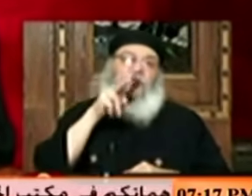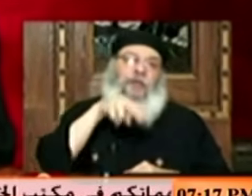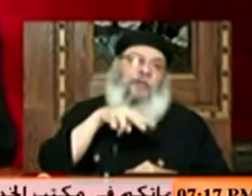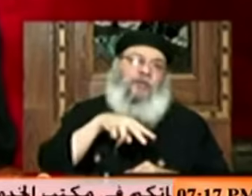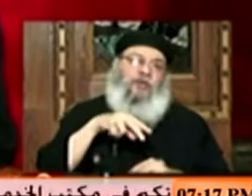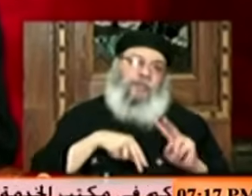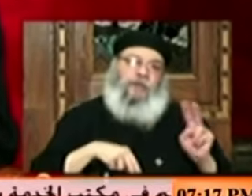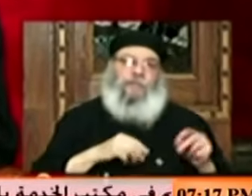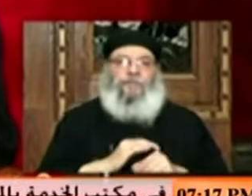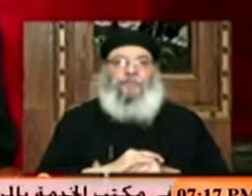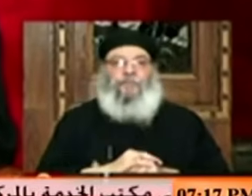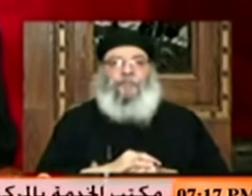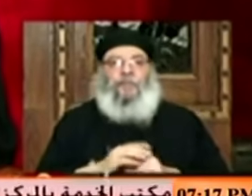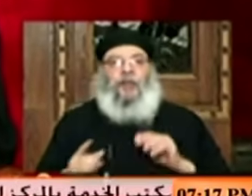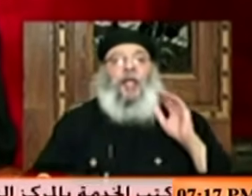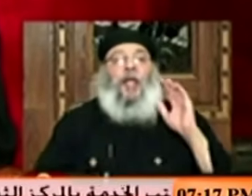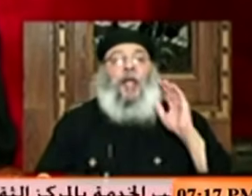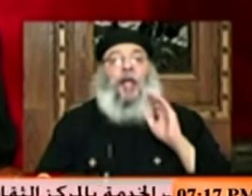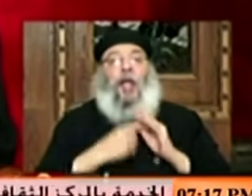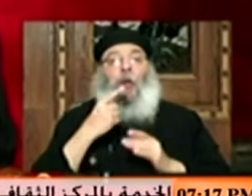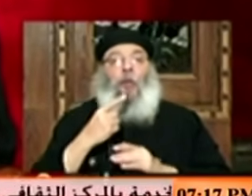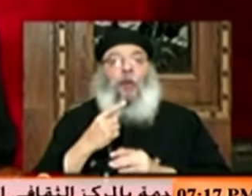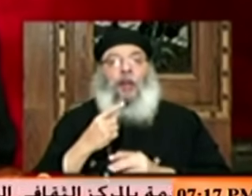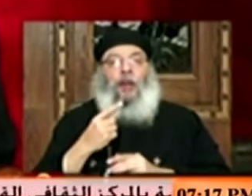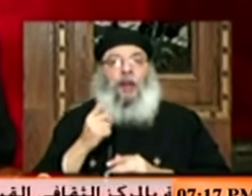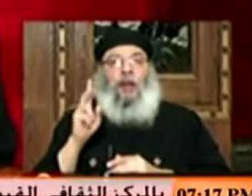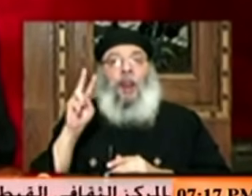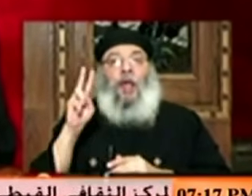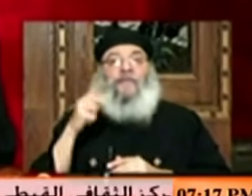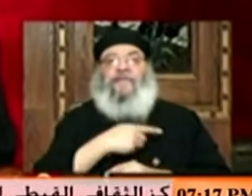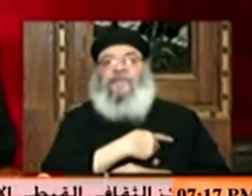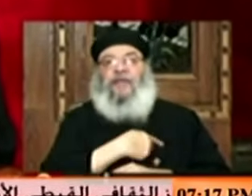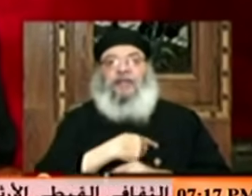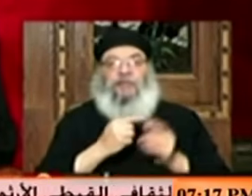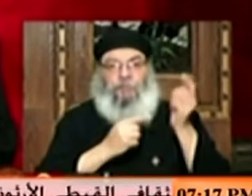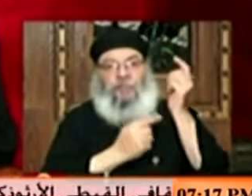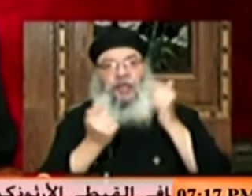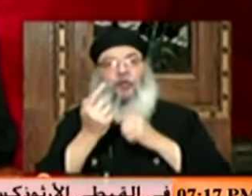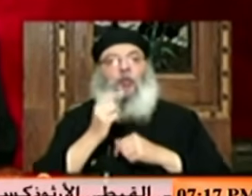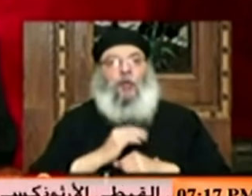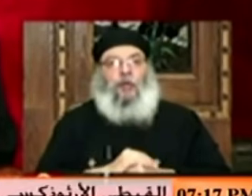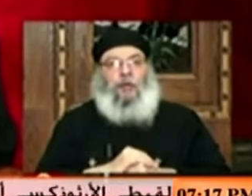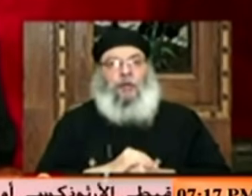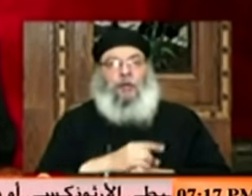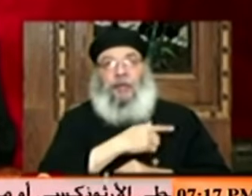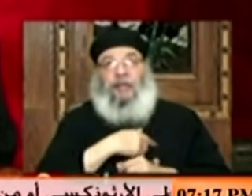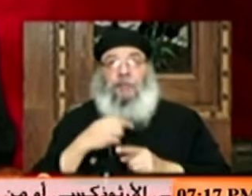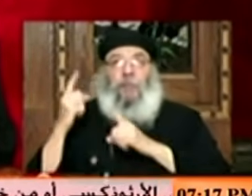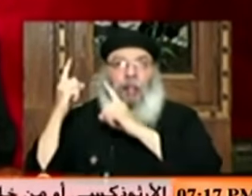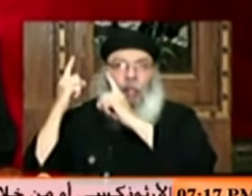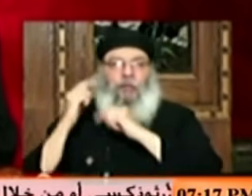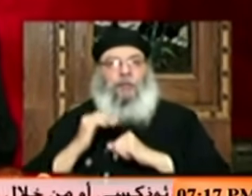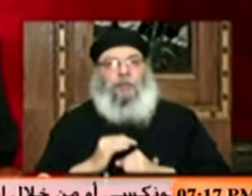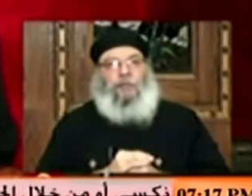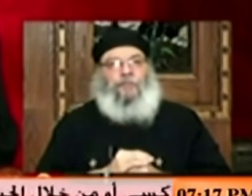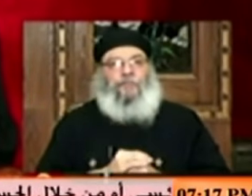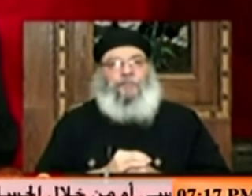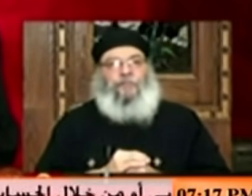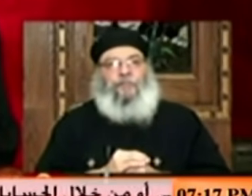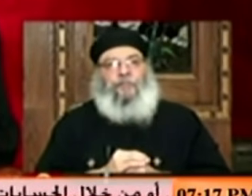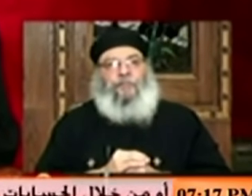18 هي اول حرفين في اسم يسوع او اسم الله